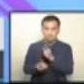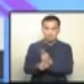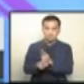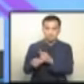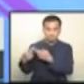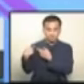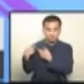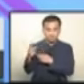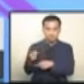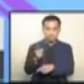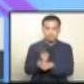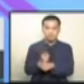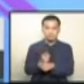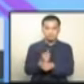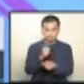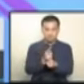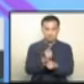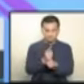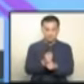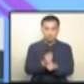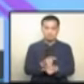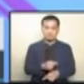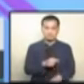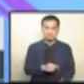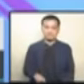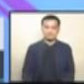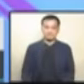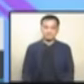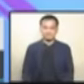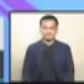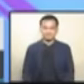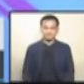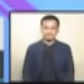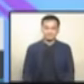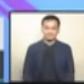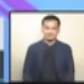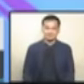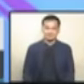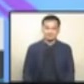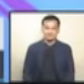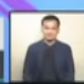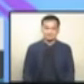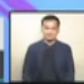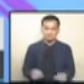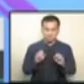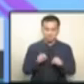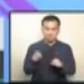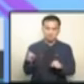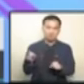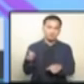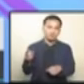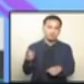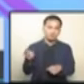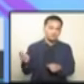sir? Oo nga, tama yan, tama yan. Sir, pangaralan so, niyo po sige, ito. Pa-reporte na lang sa amin po yung